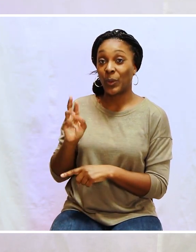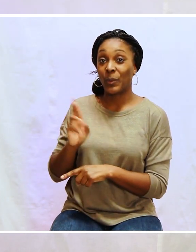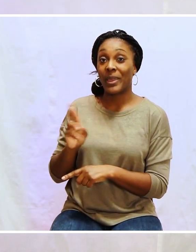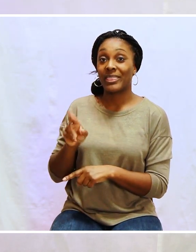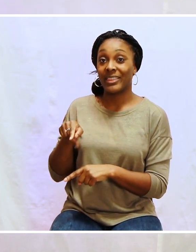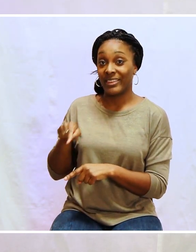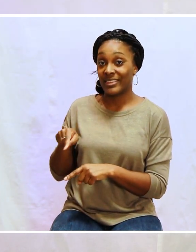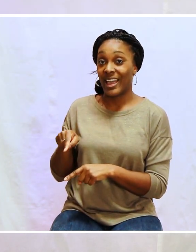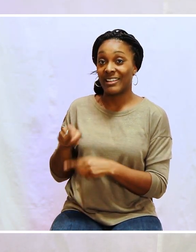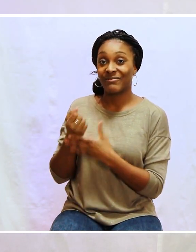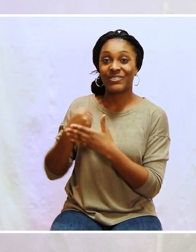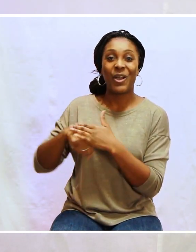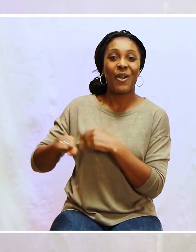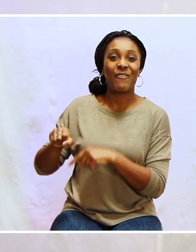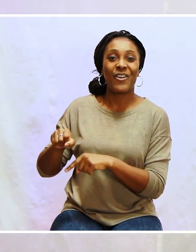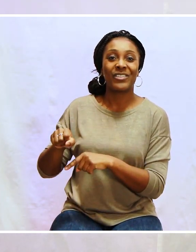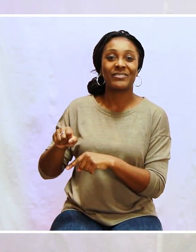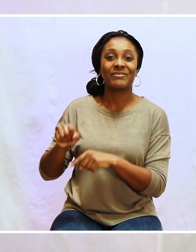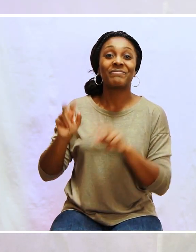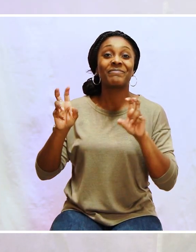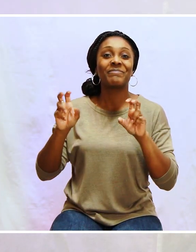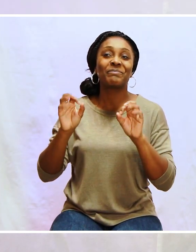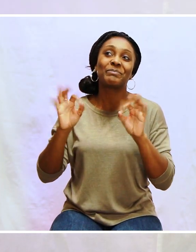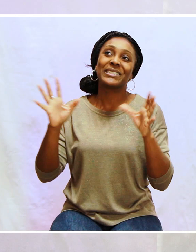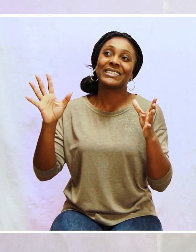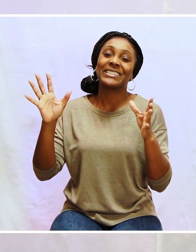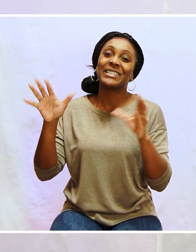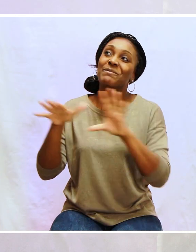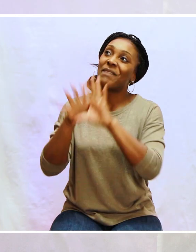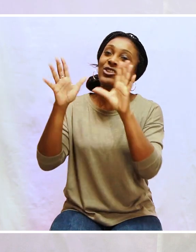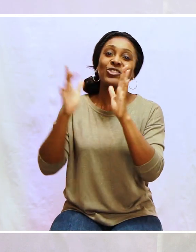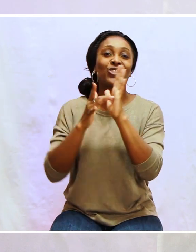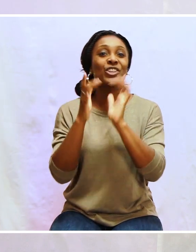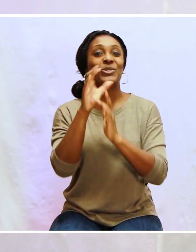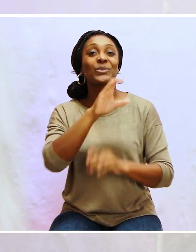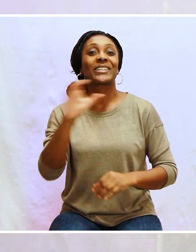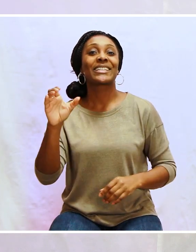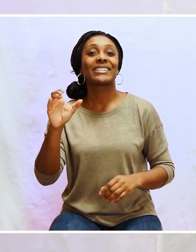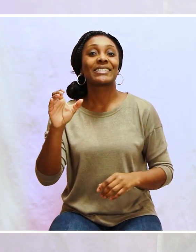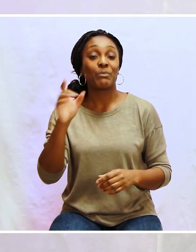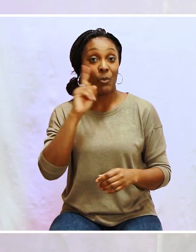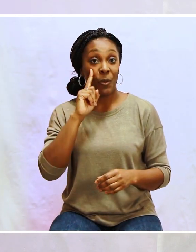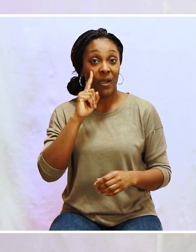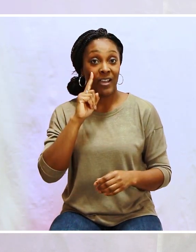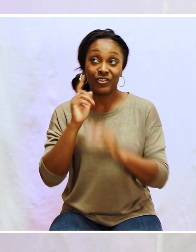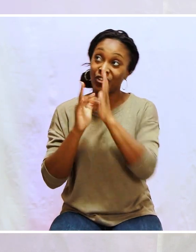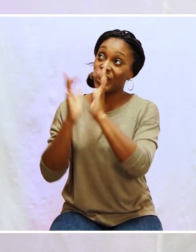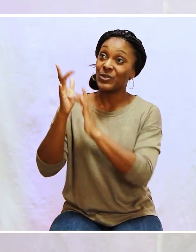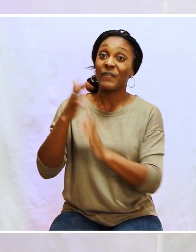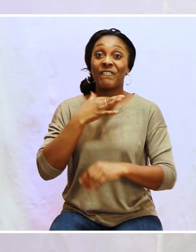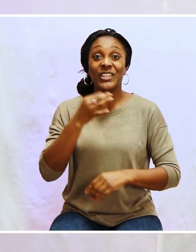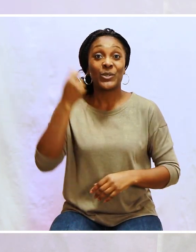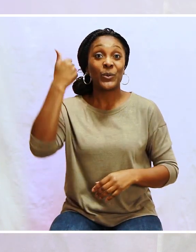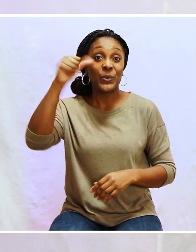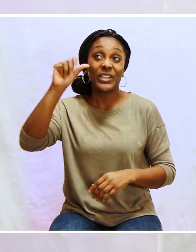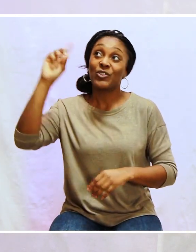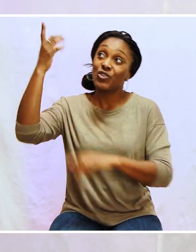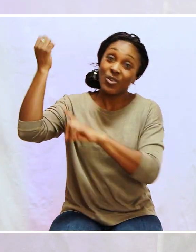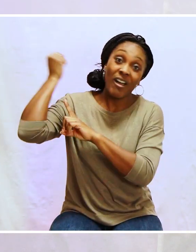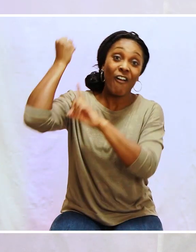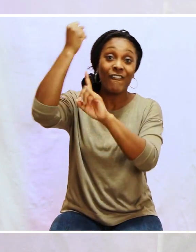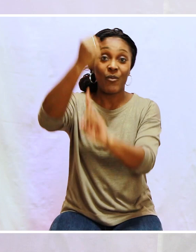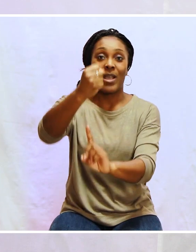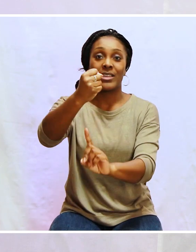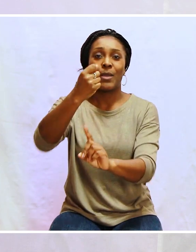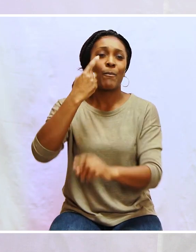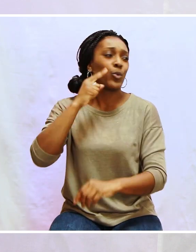représentation de Jésus-Christ dans le Nouveau Testament. Jésus-Christ, c'est ce fils unique que Dieu a donné